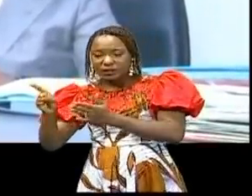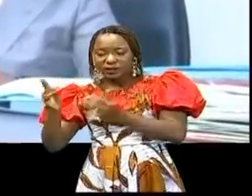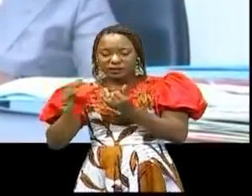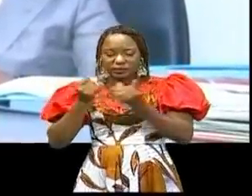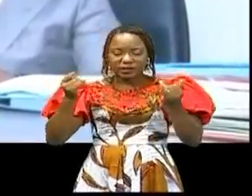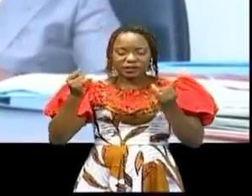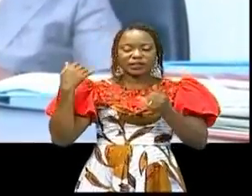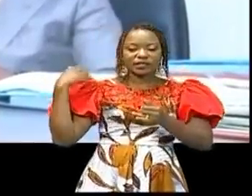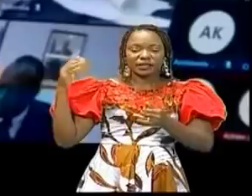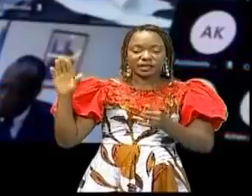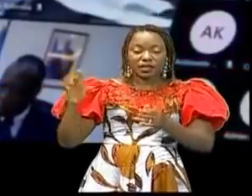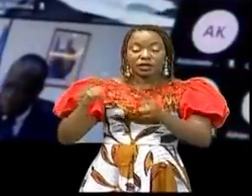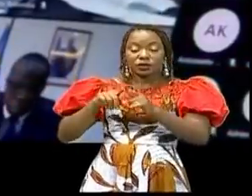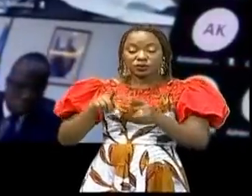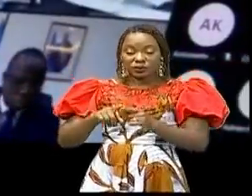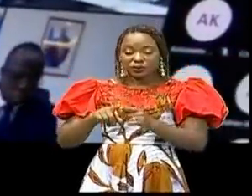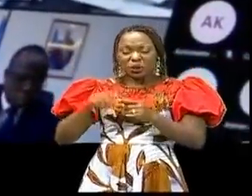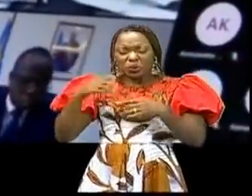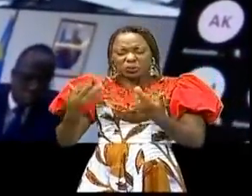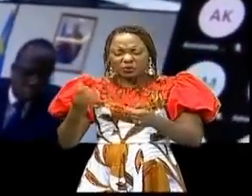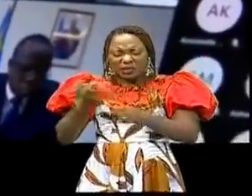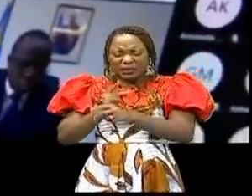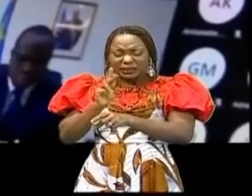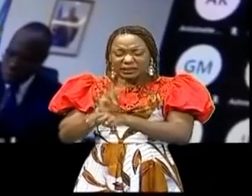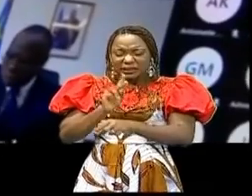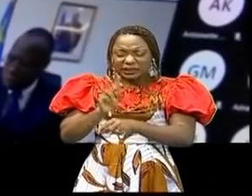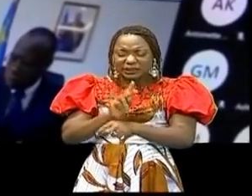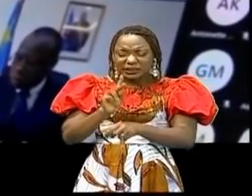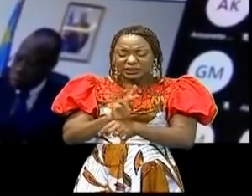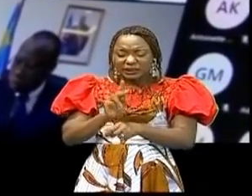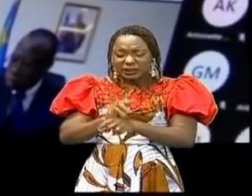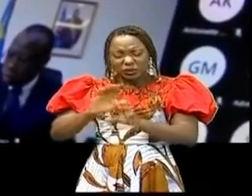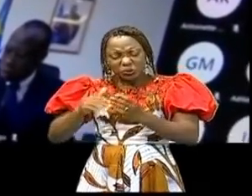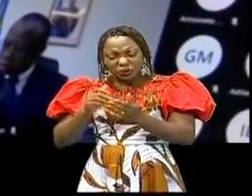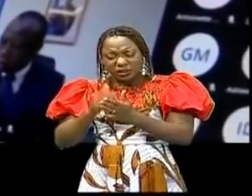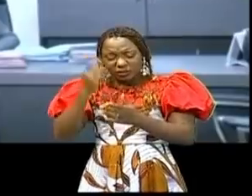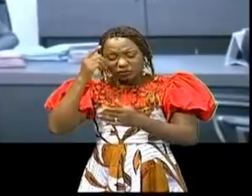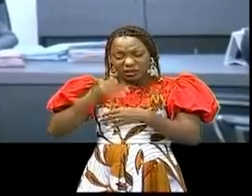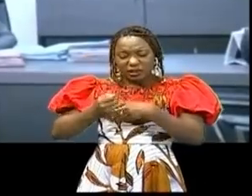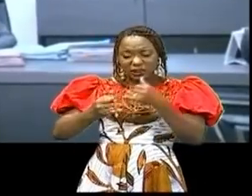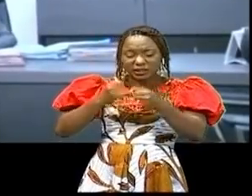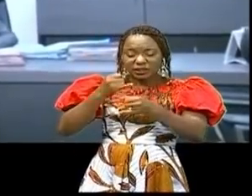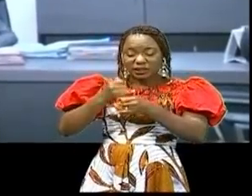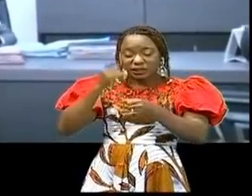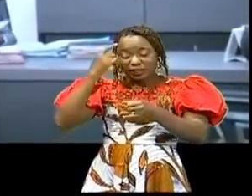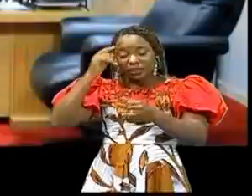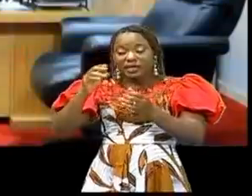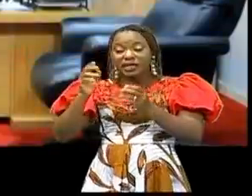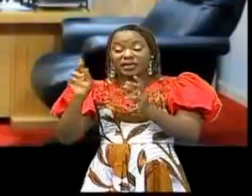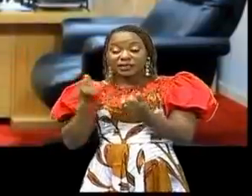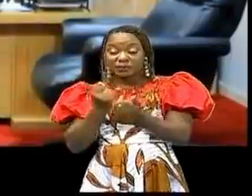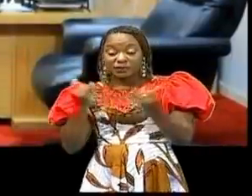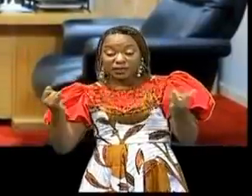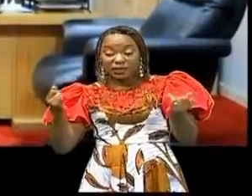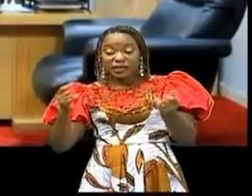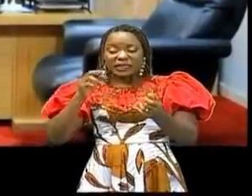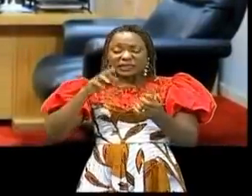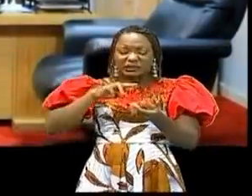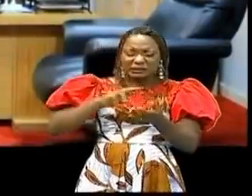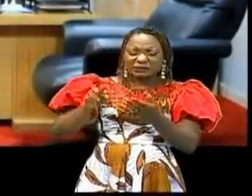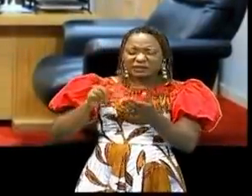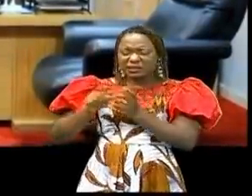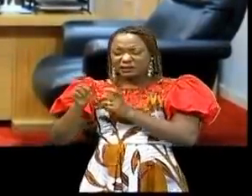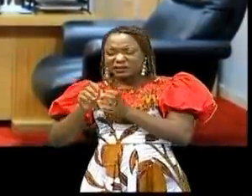l'État, les socles de logiciels de l'État, le cadre commun d'architecture des référentiels de données, les référentiels